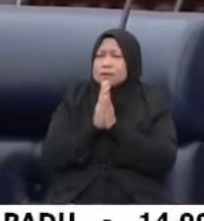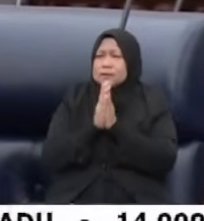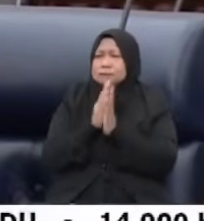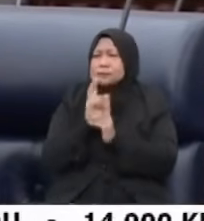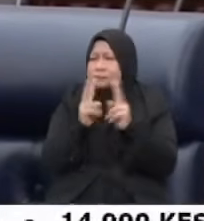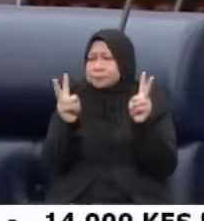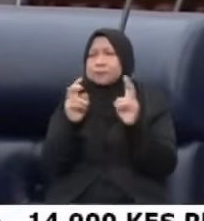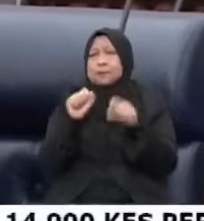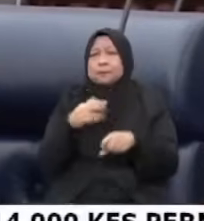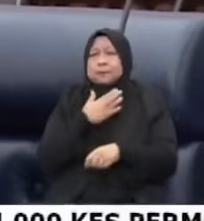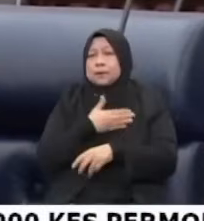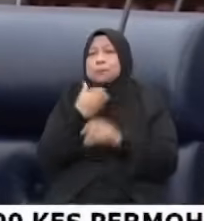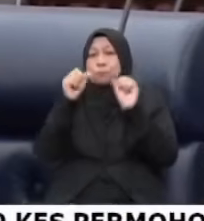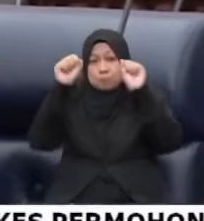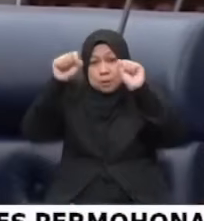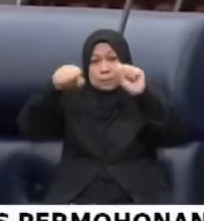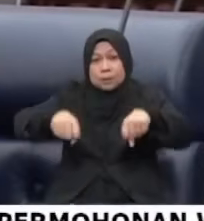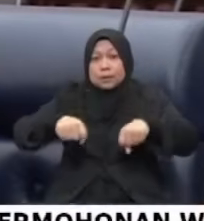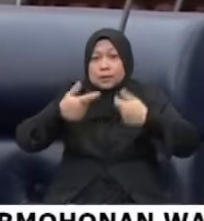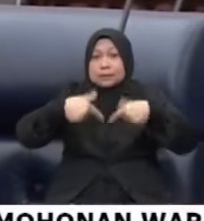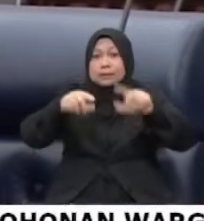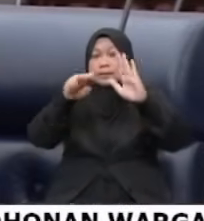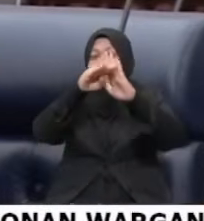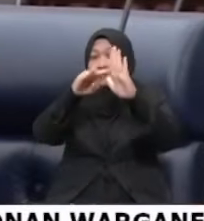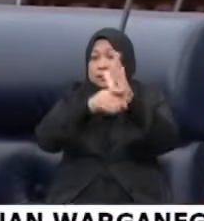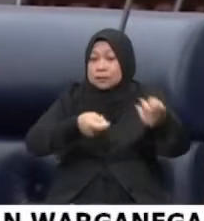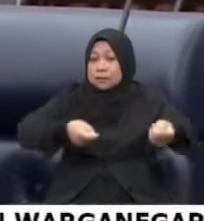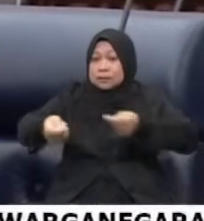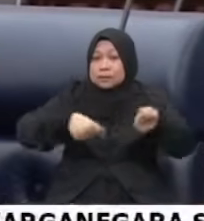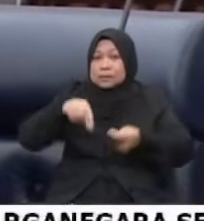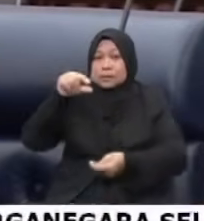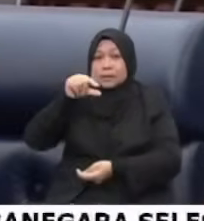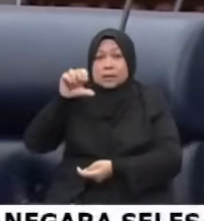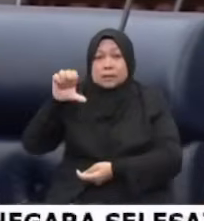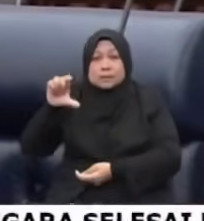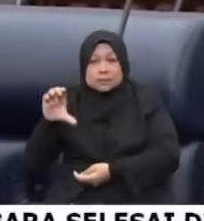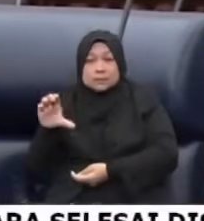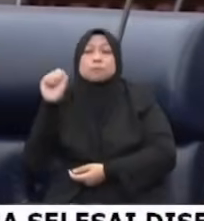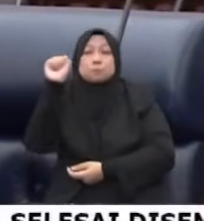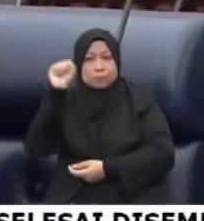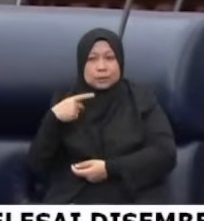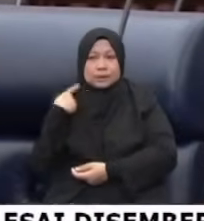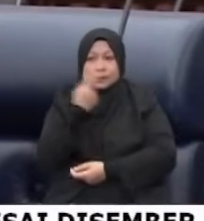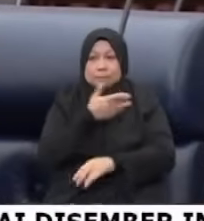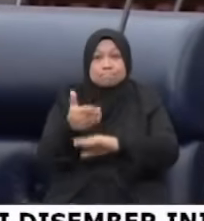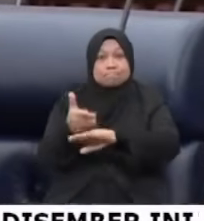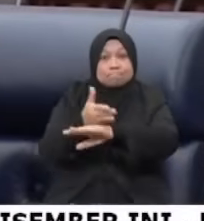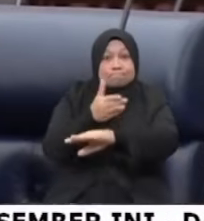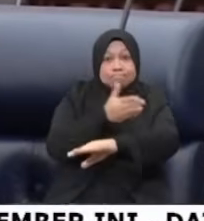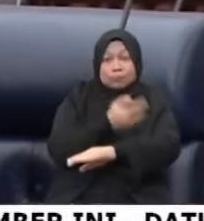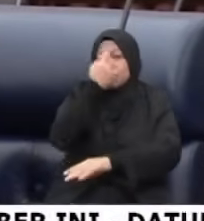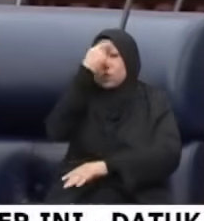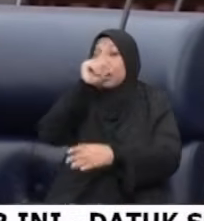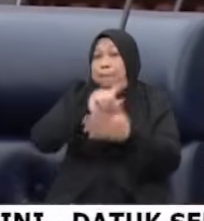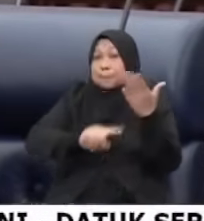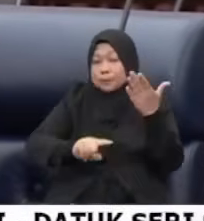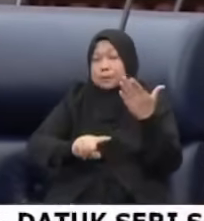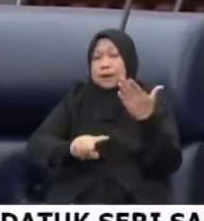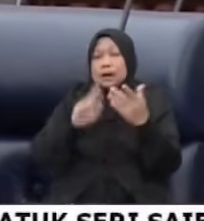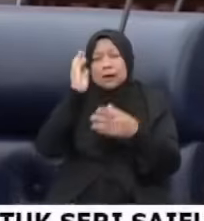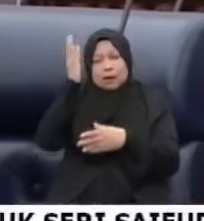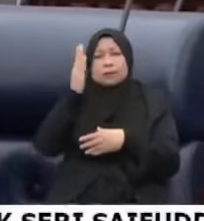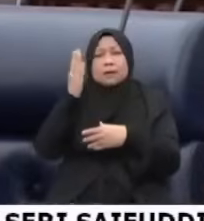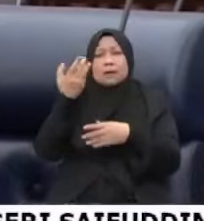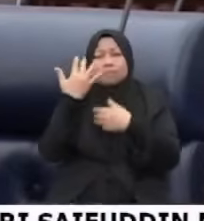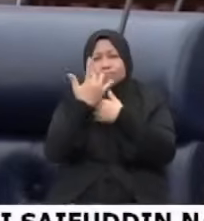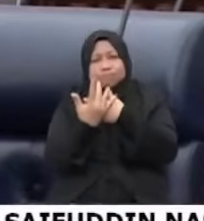menteri supaya pengupayaan kepada tat kelola djlc ini dapat kita pertingkatkan supaya bleeding cost yang